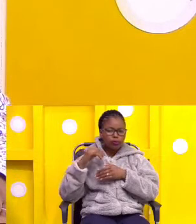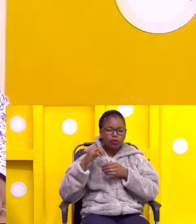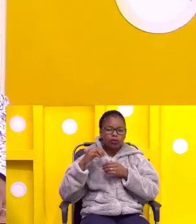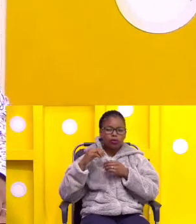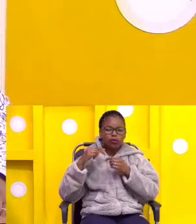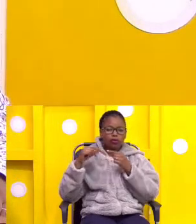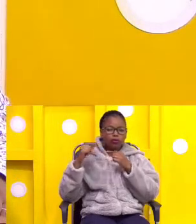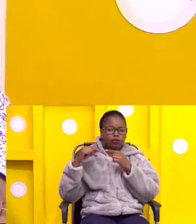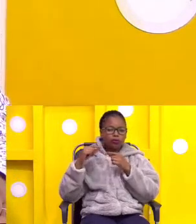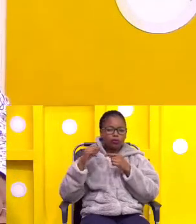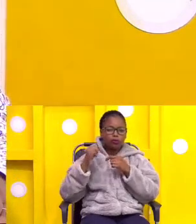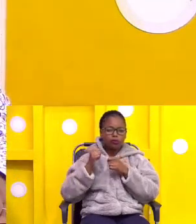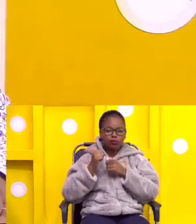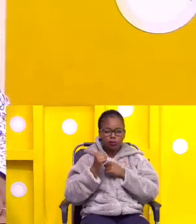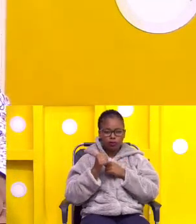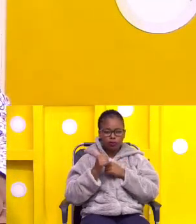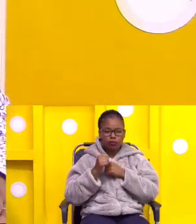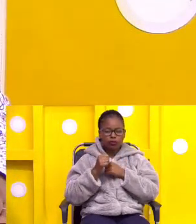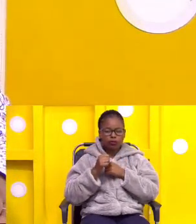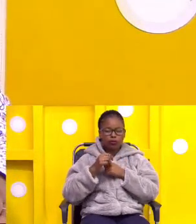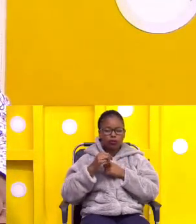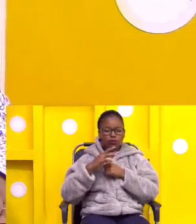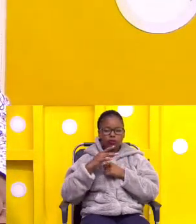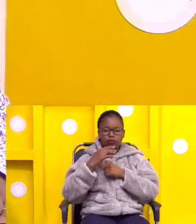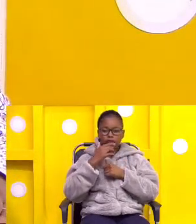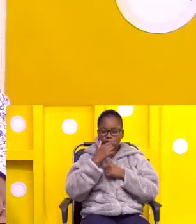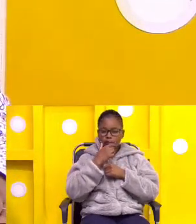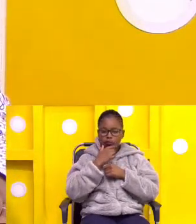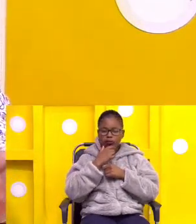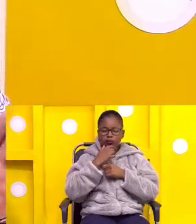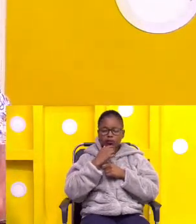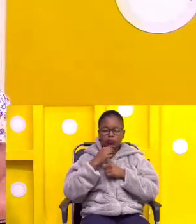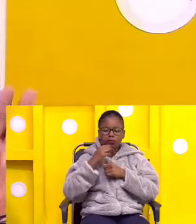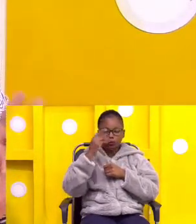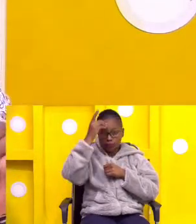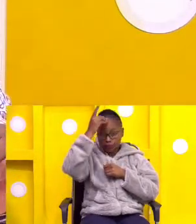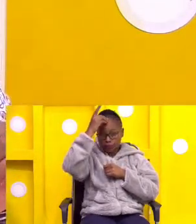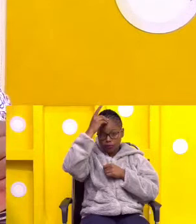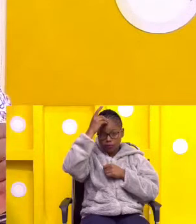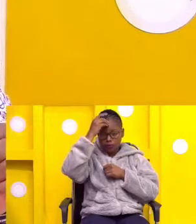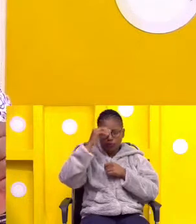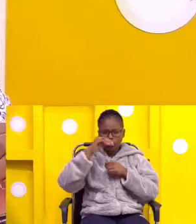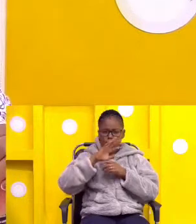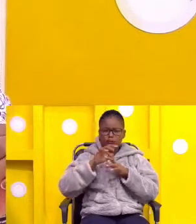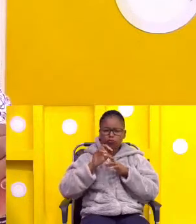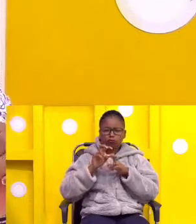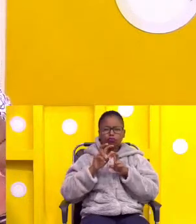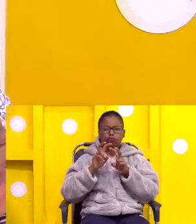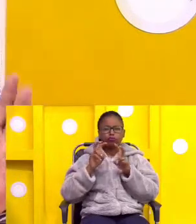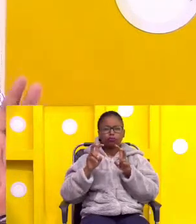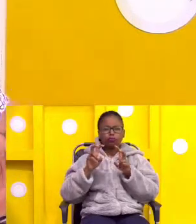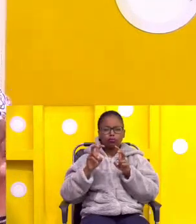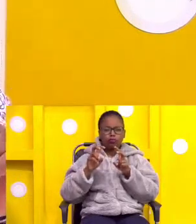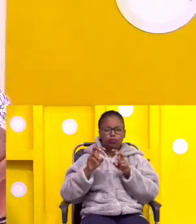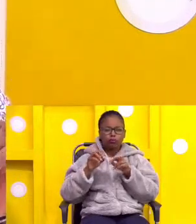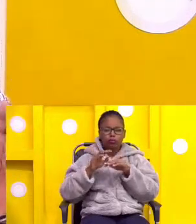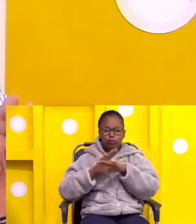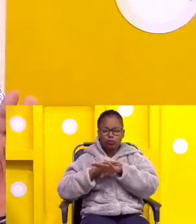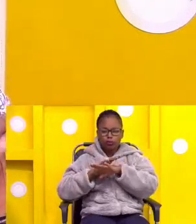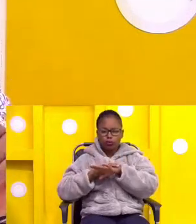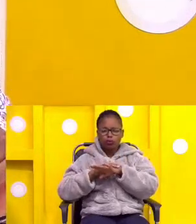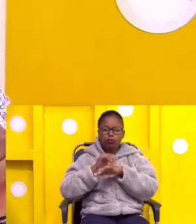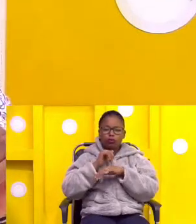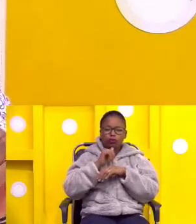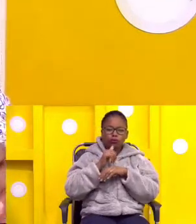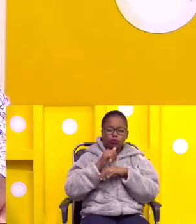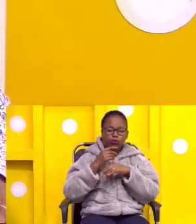nĩ harĩ mũthuri ũtoĩ kwaria na aragia na ciĩko. Rĩu twatindaga tũmwĩroreire, tũkonaga tarĩ wega areka kana tarĩ